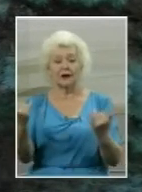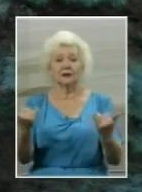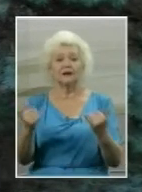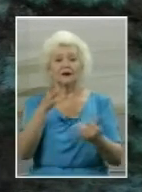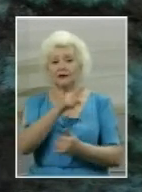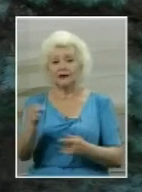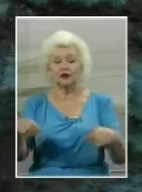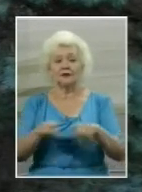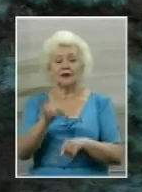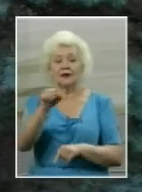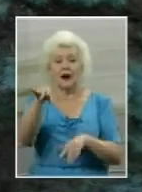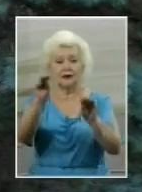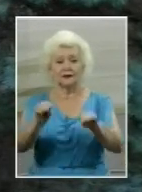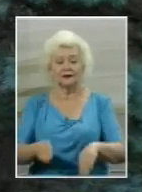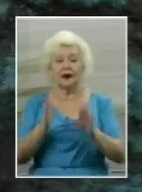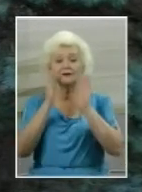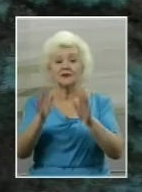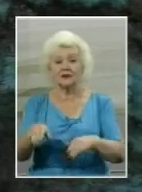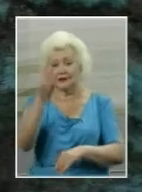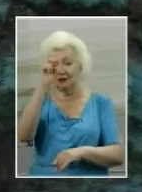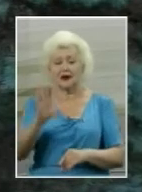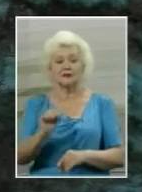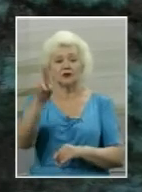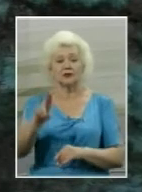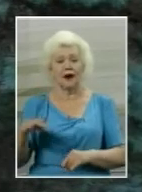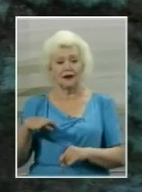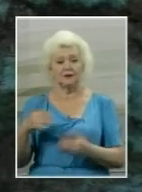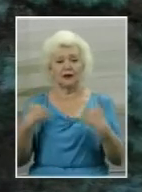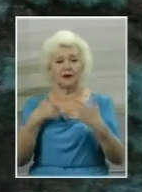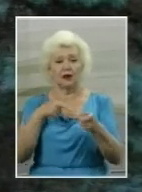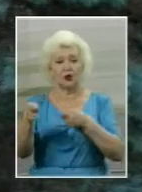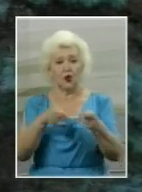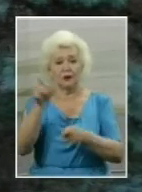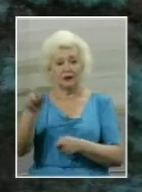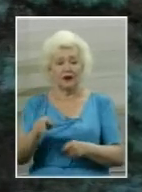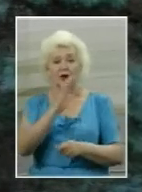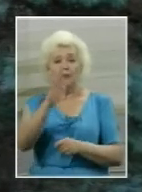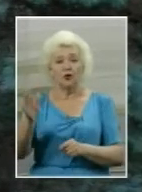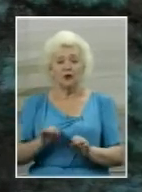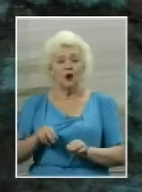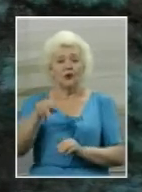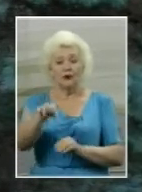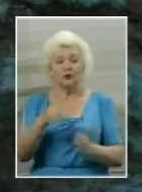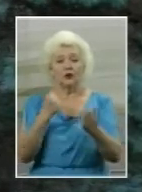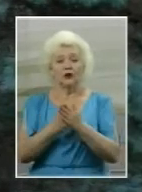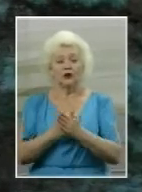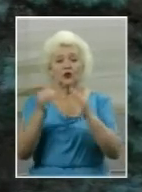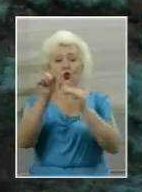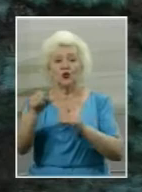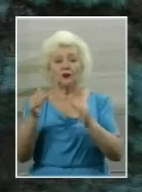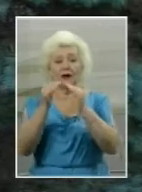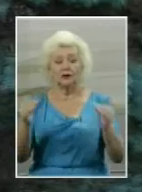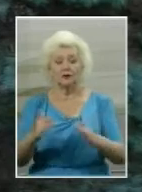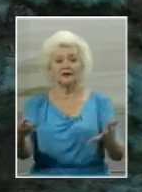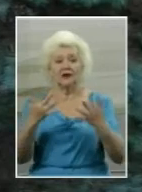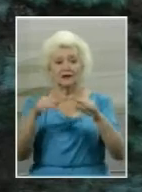даний час такі акти будуть складати тільки державні соціальні інспектори нашого управління. Тобто ми будемо виходити до людей додому і з'ясовувати